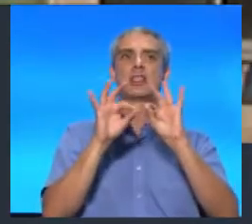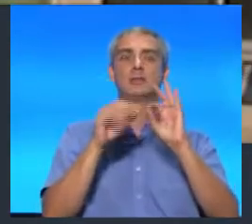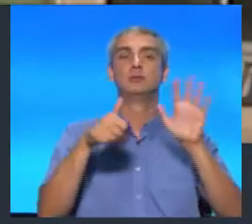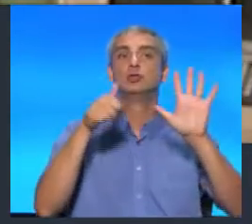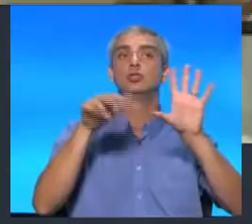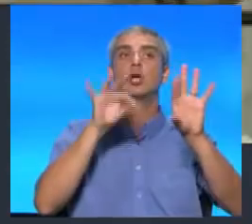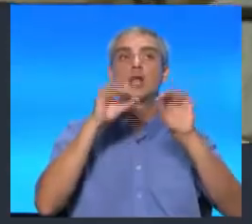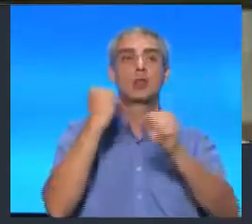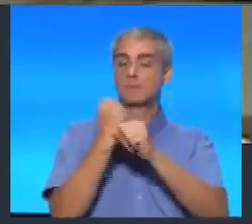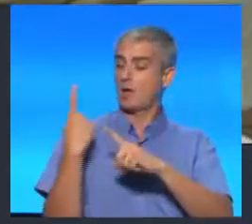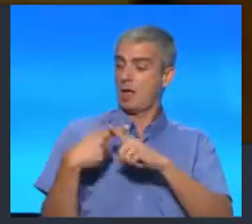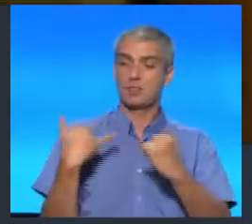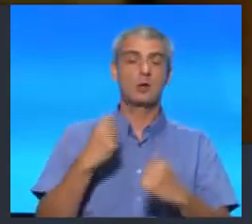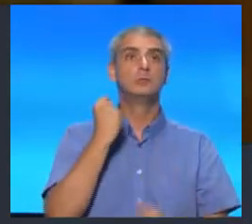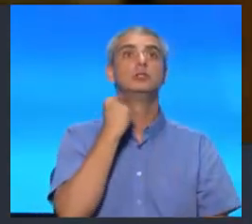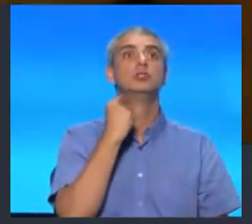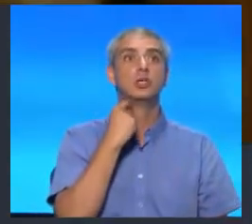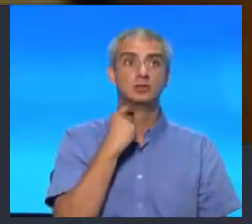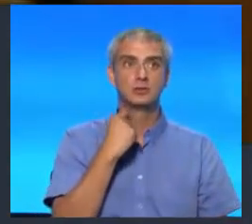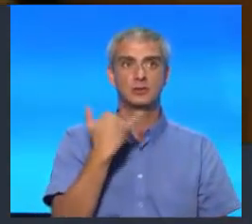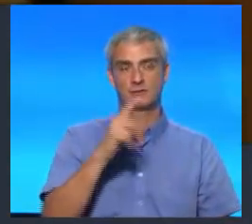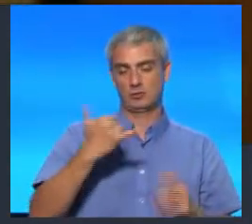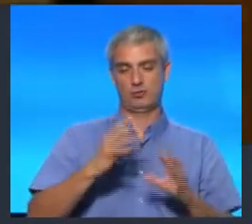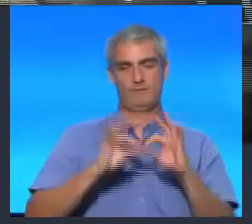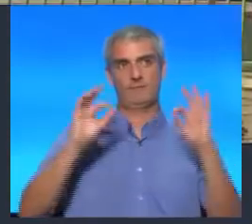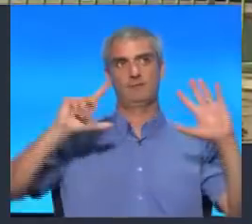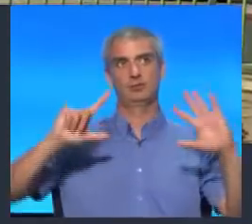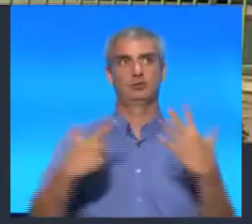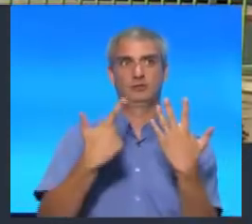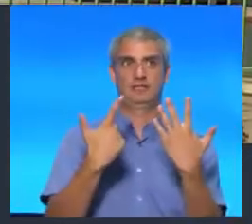קניונים פעלו עד היום בראשון לציון, והשביעי נפתח היום.